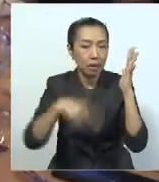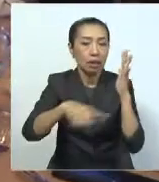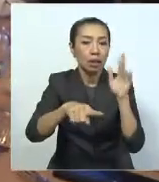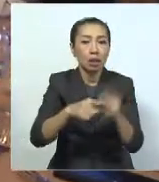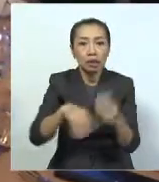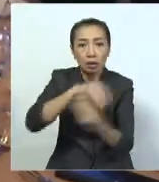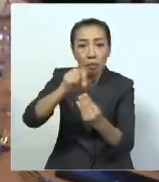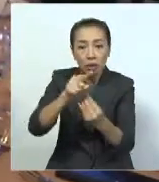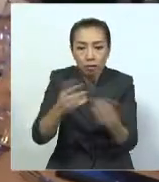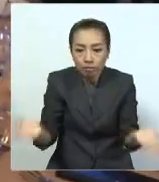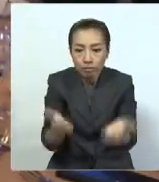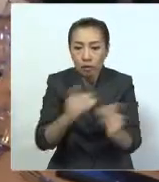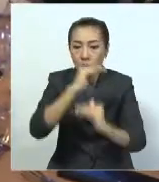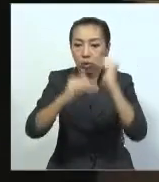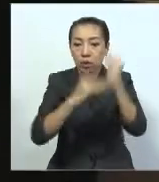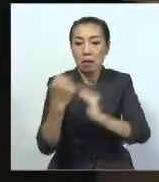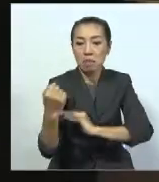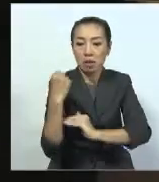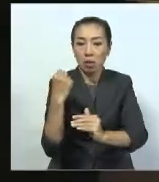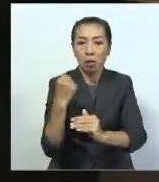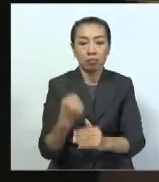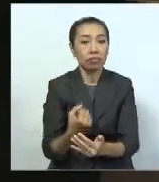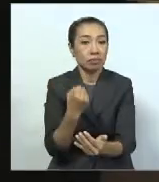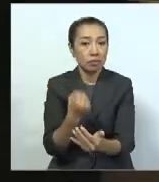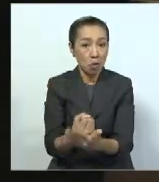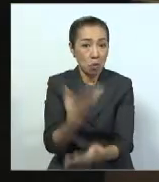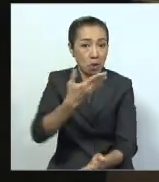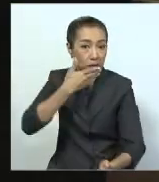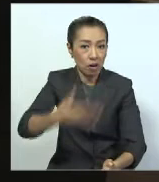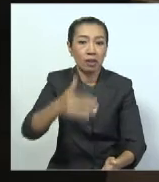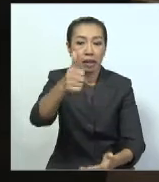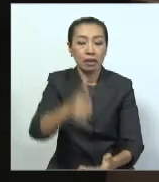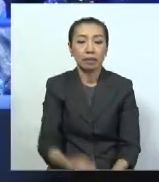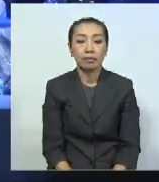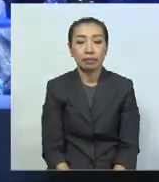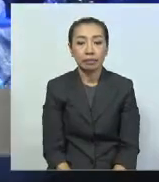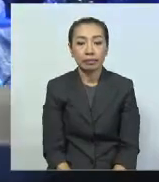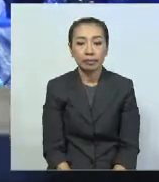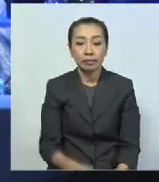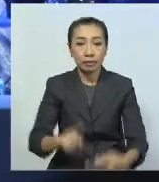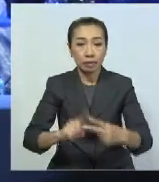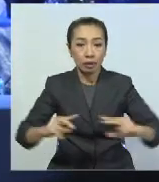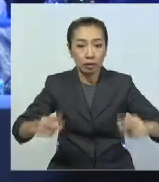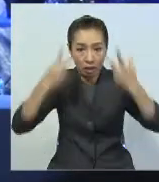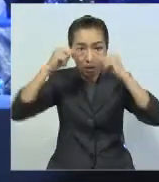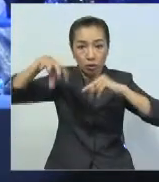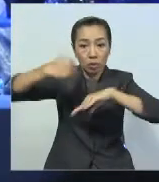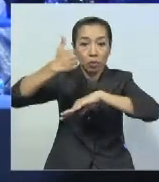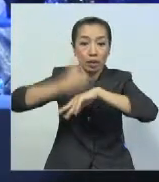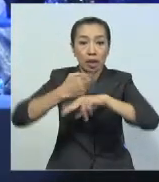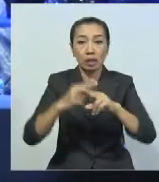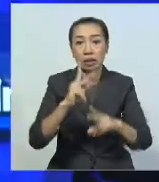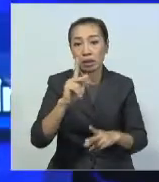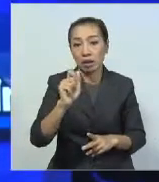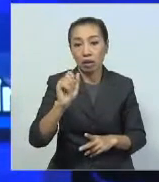คลื่อนระบบเศรษฐกิจของประเทศอย่างมั่นคงมั่งคั่งและยั่งยืนทางด้านของนายกอบศักดิ์ภูตระกูลรัฐมนตรีประจำสำนักนาย